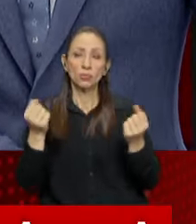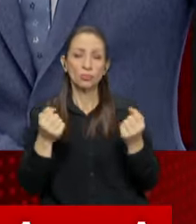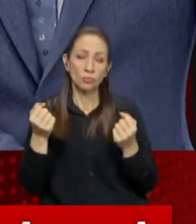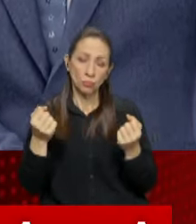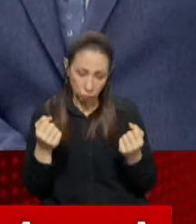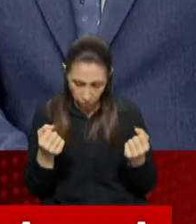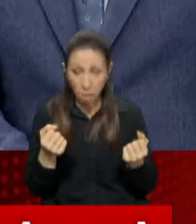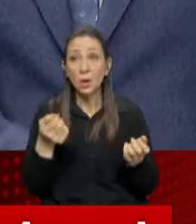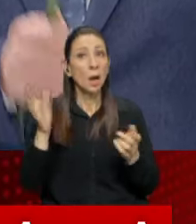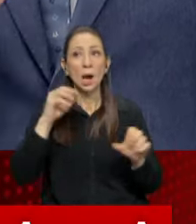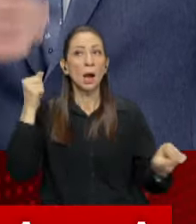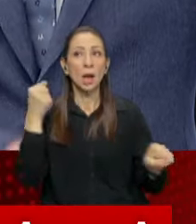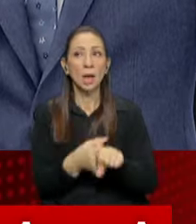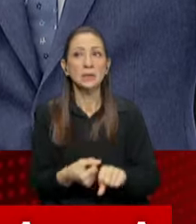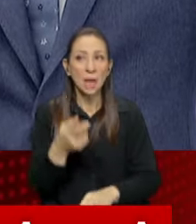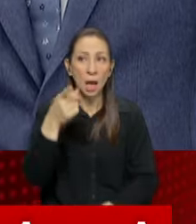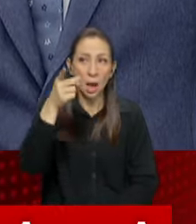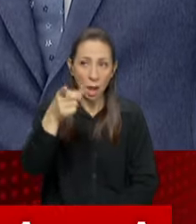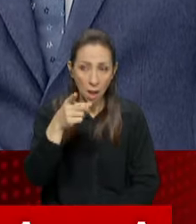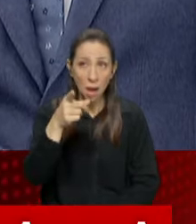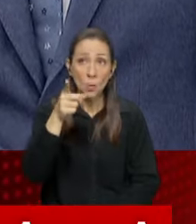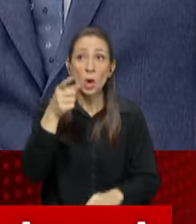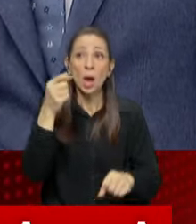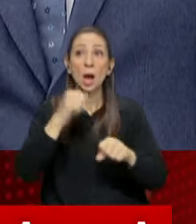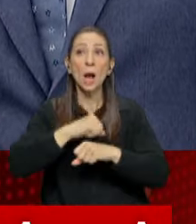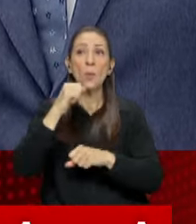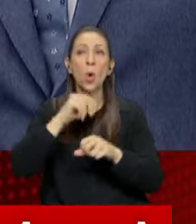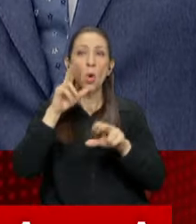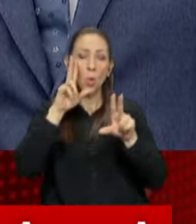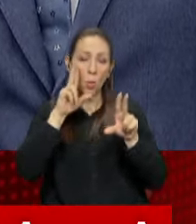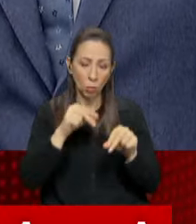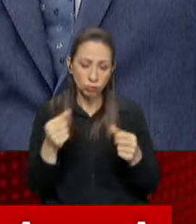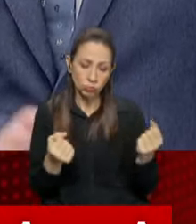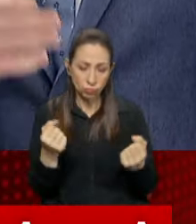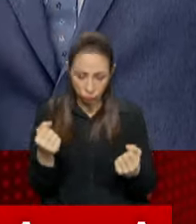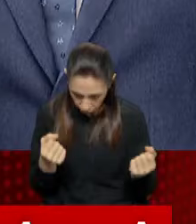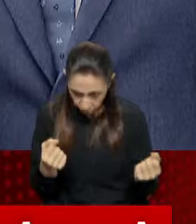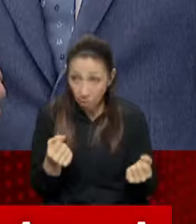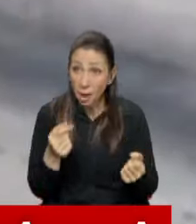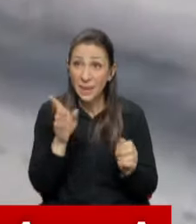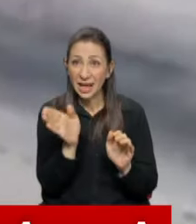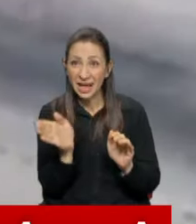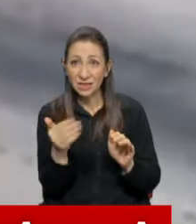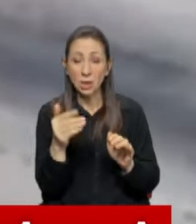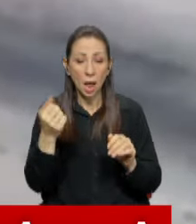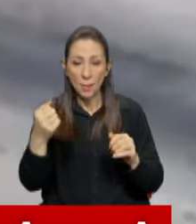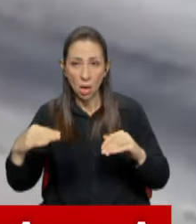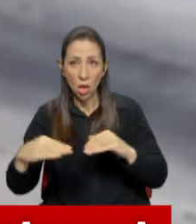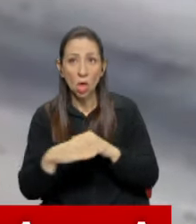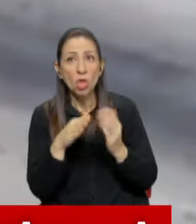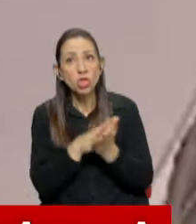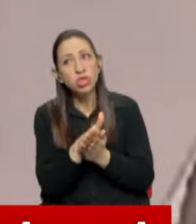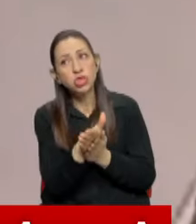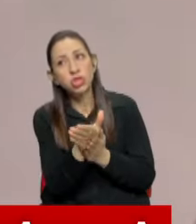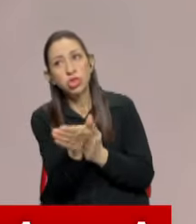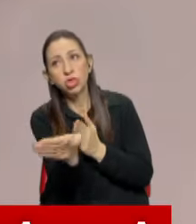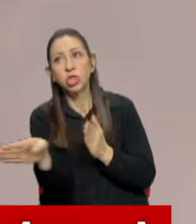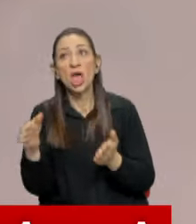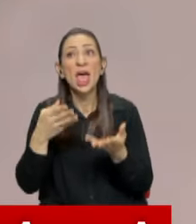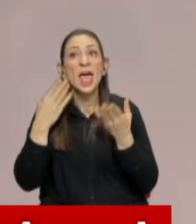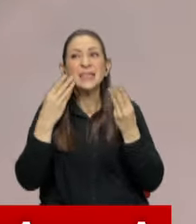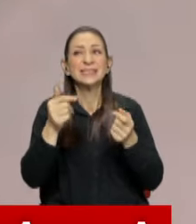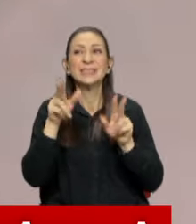ardından yaşanan kazanın görüntüsü geldi. Bu kamyon şoförü uyuyakalmış direksiyon başında. Bir kavşakta önüne çıkan aracı da sürükleyerek,